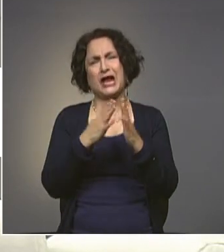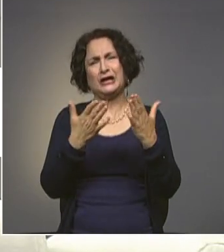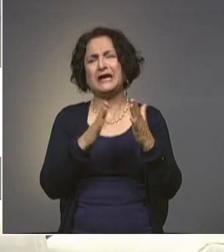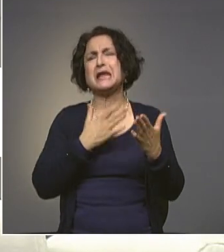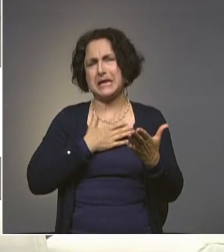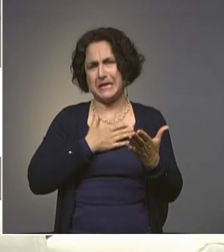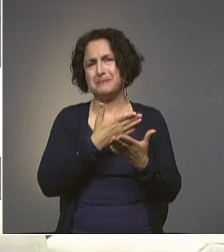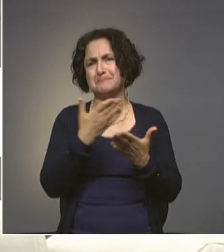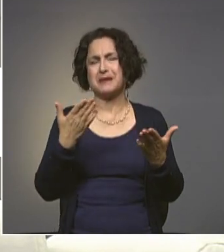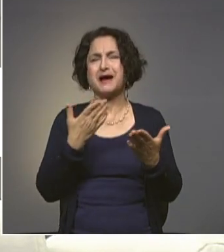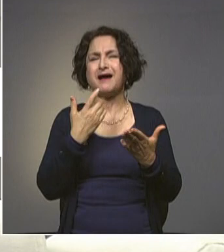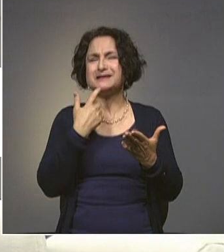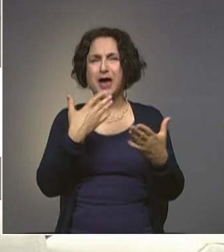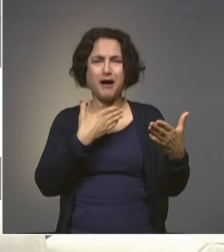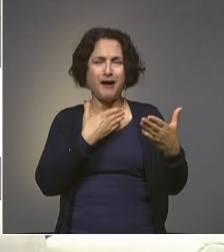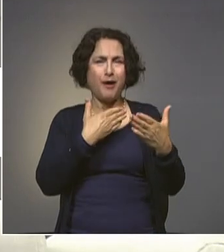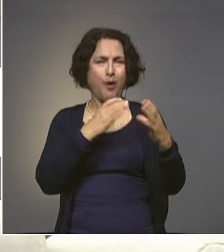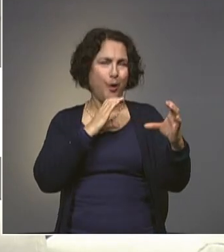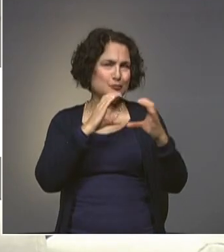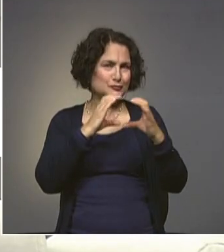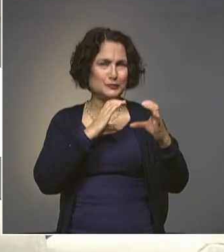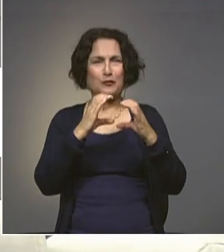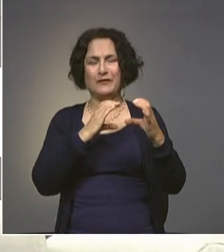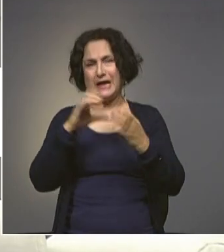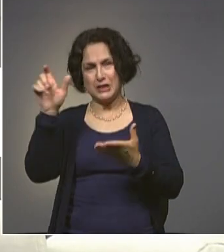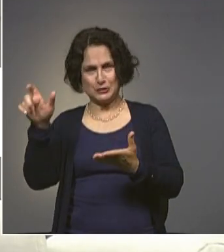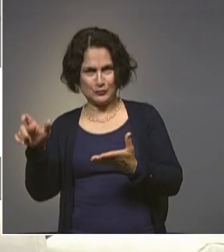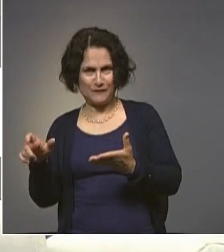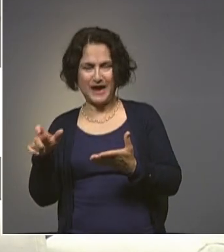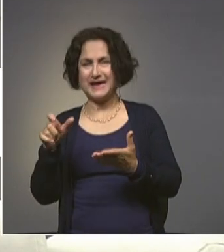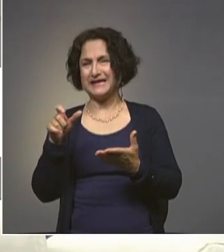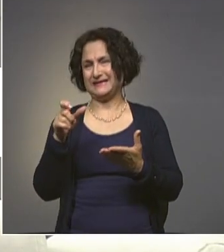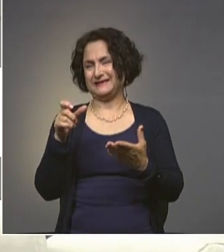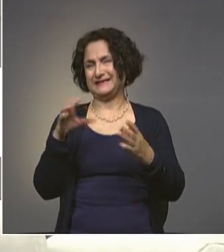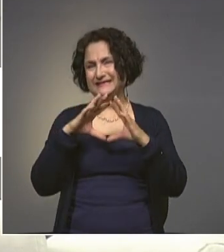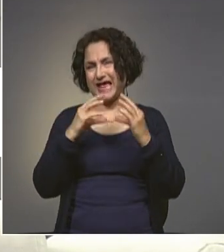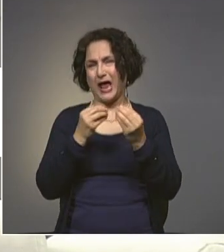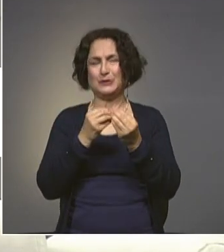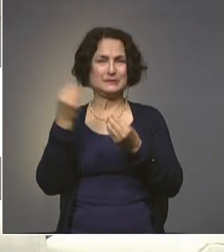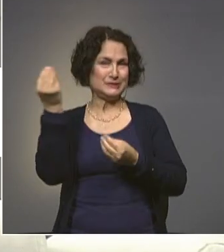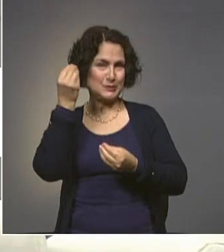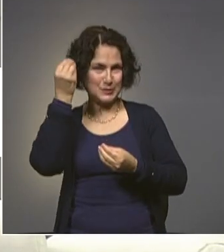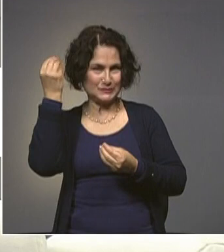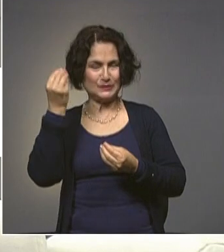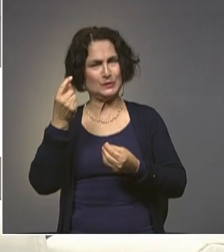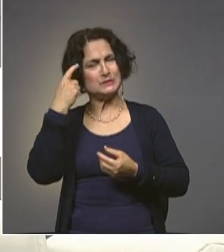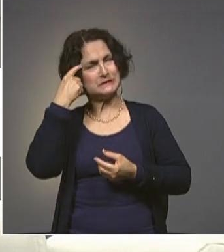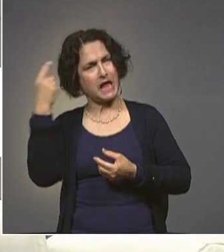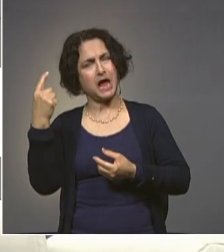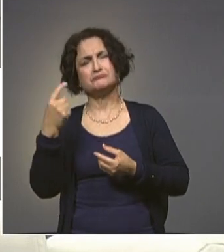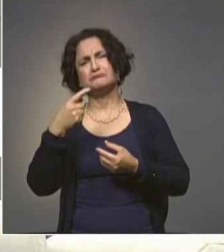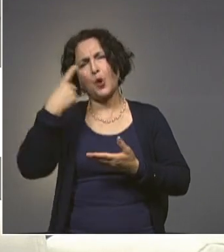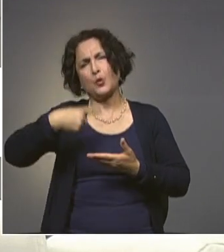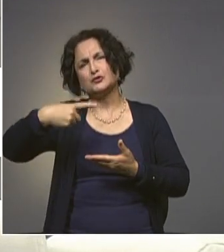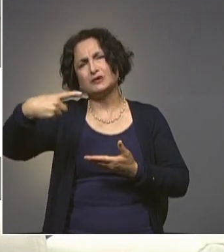Общуването на човека с изкуството във всичките му драматични версии, пък от друга страна. Знаем, че много често към такава